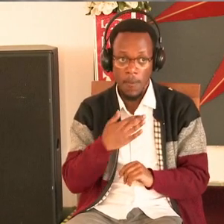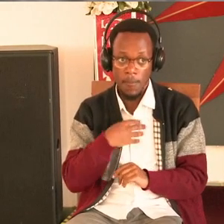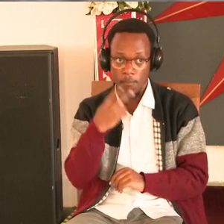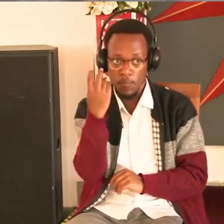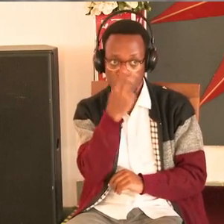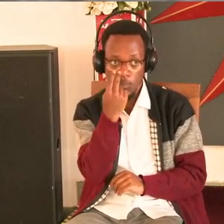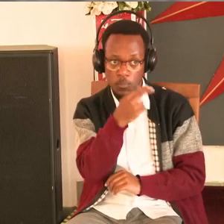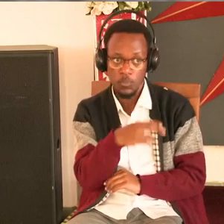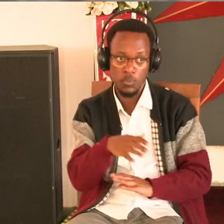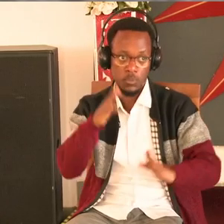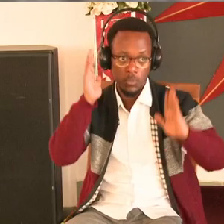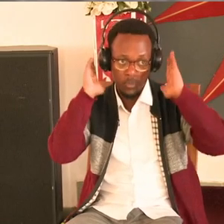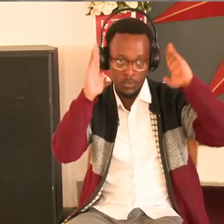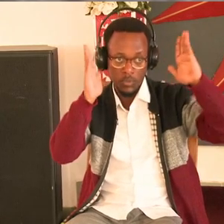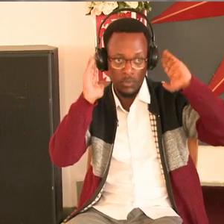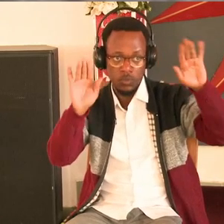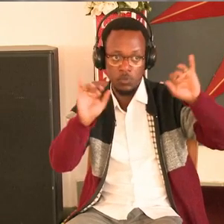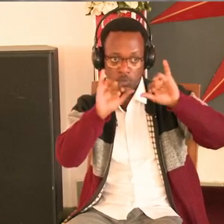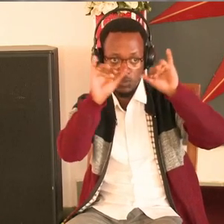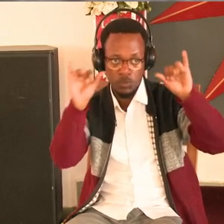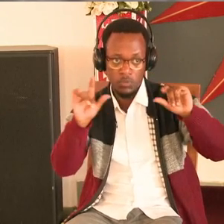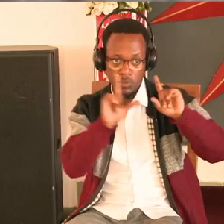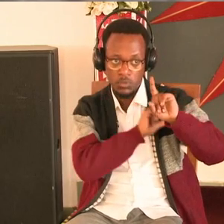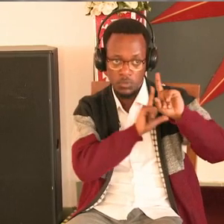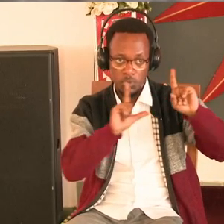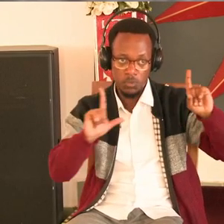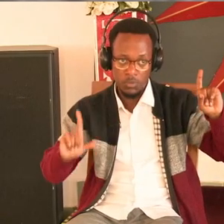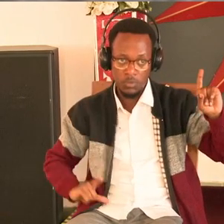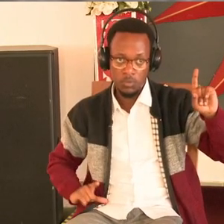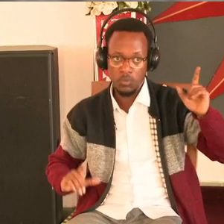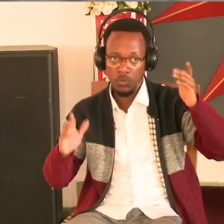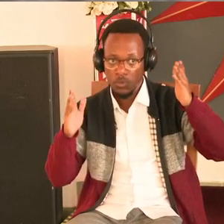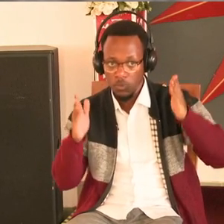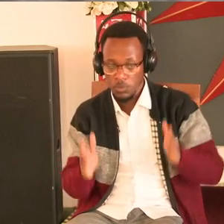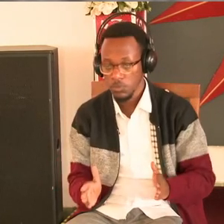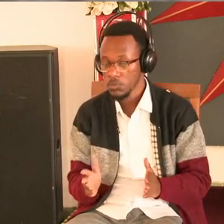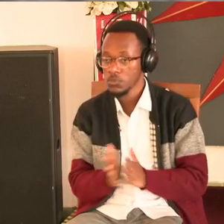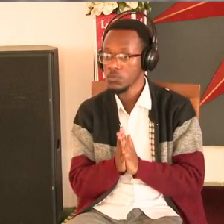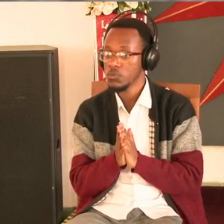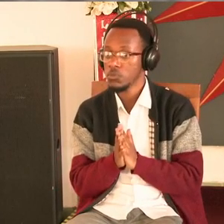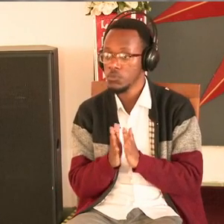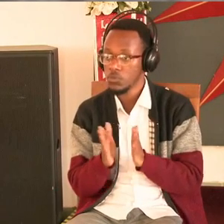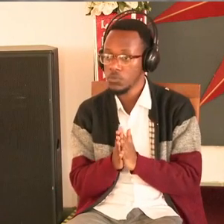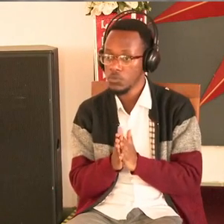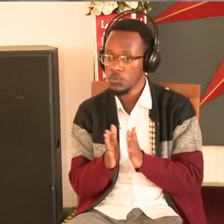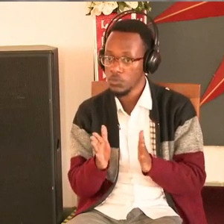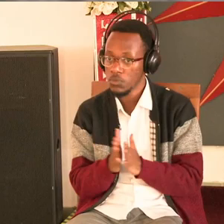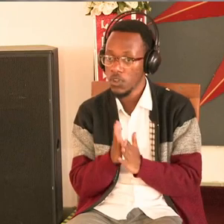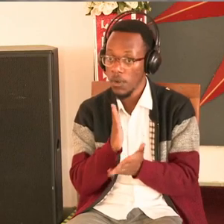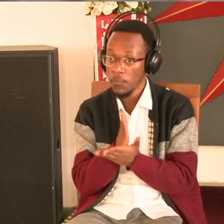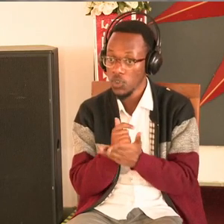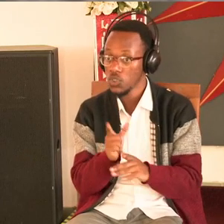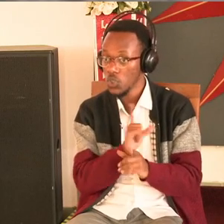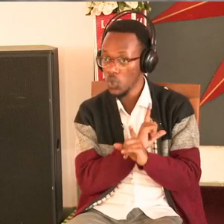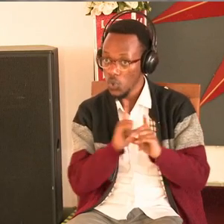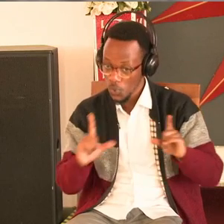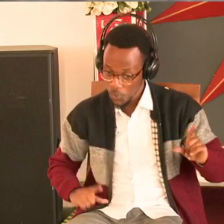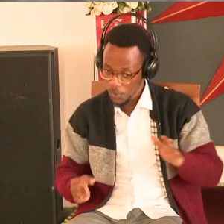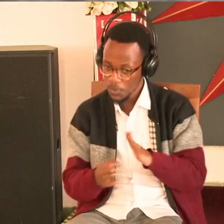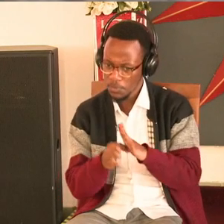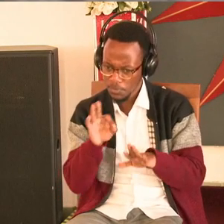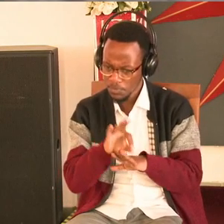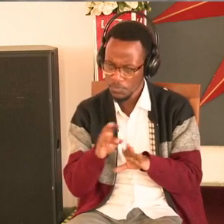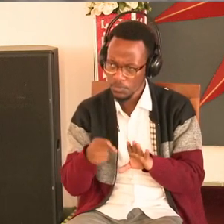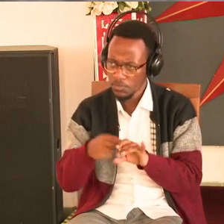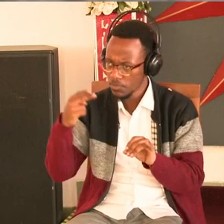ahora yerekeye ku Uwiteka. Mes yeux sont toujours fixés sur l'Éternel, car il retirera mes pieds. Amaso